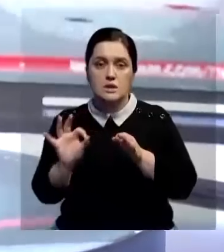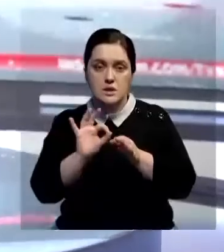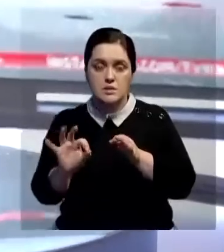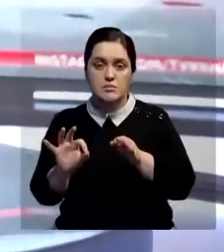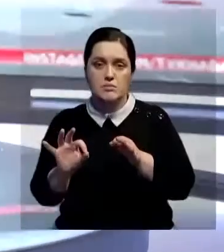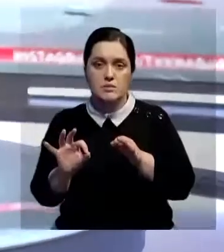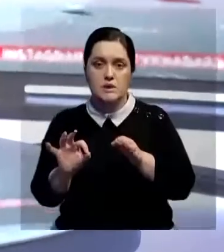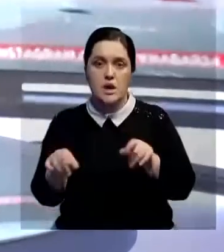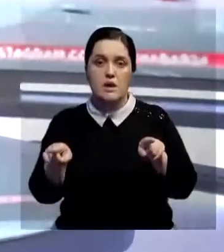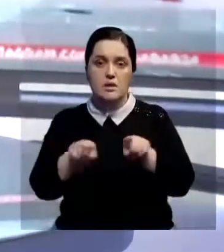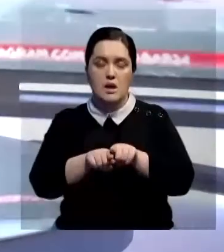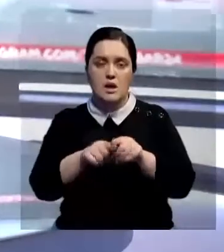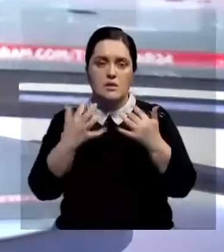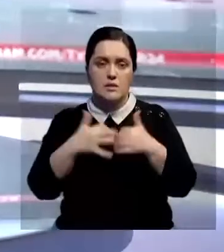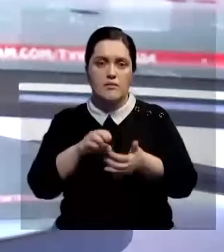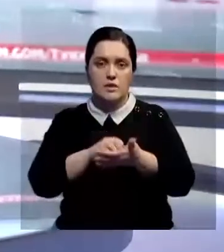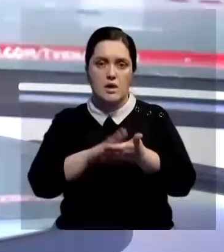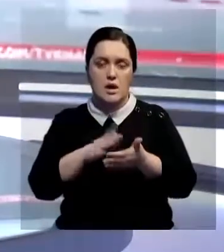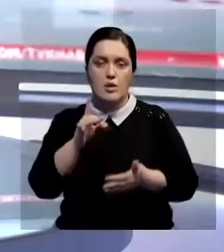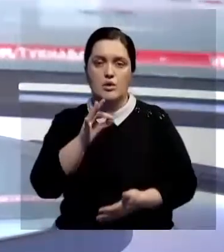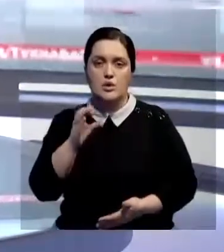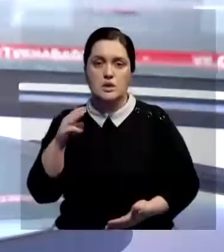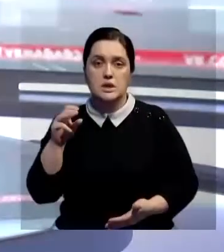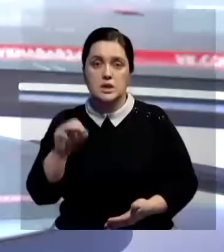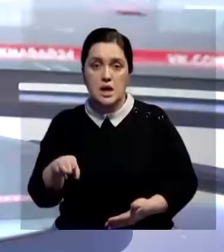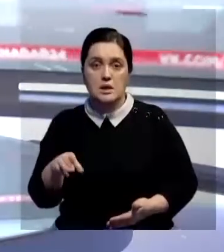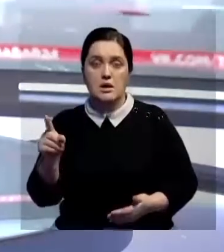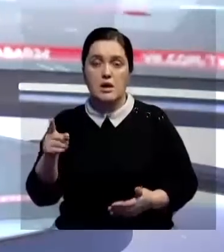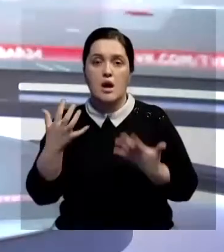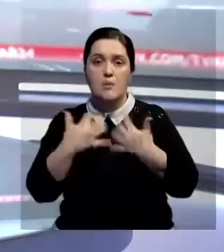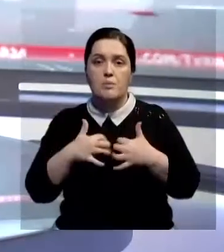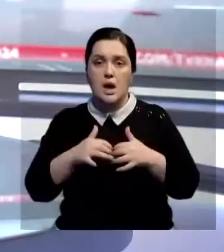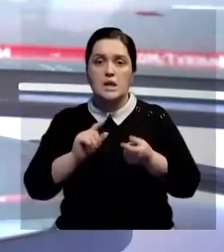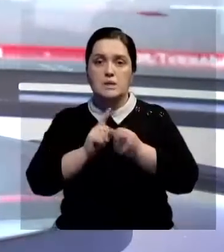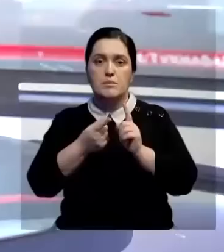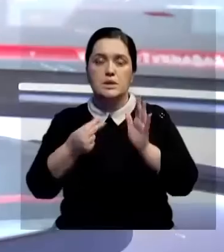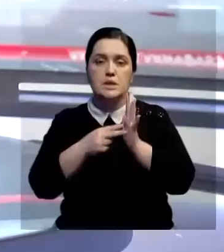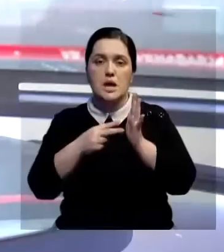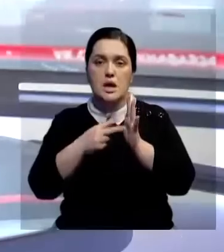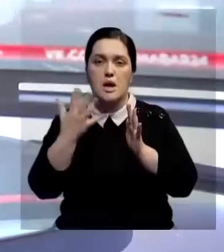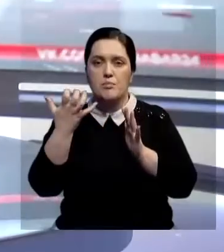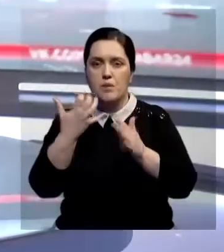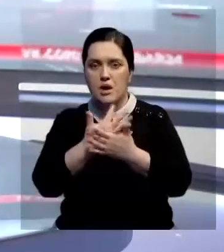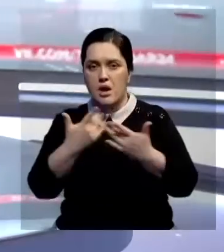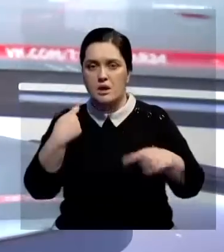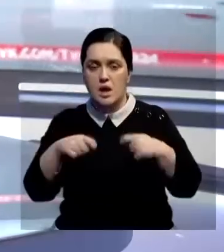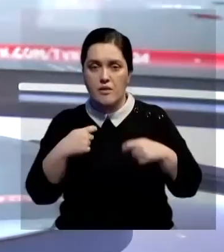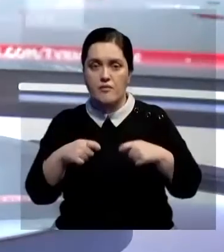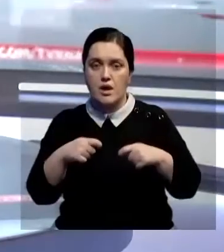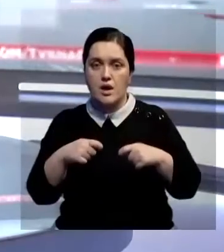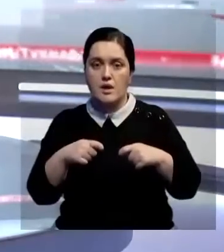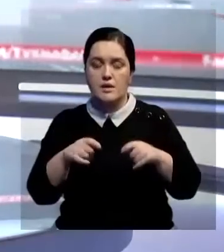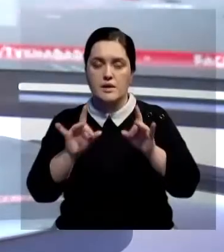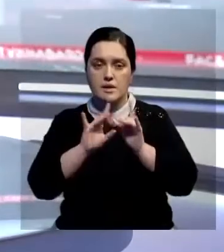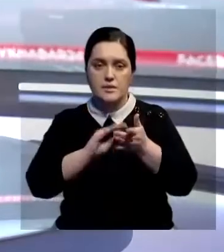и даже спички. Это данные Росстата. Ведомство измерило изменение цен примерно на 500 товарах. О потребительской